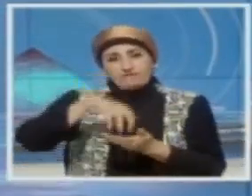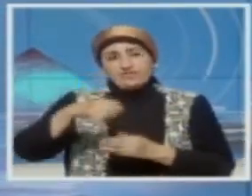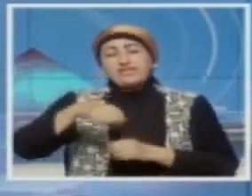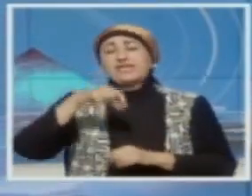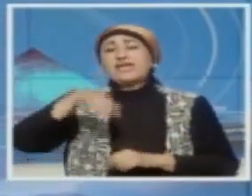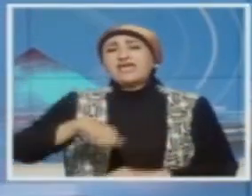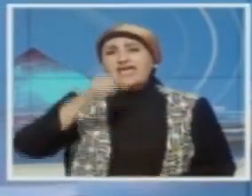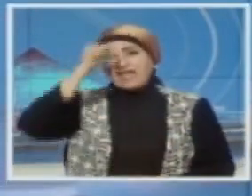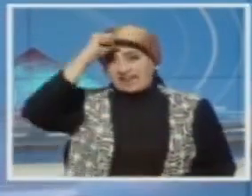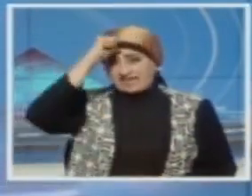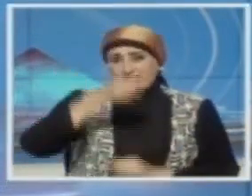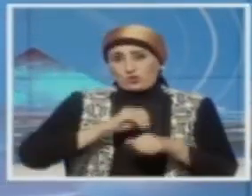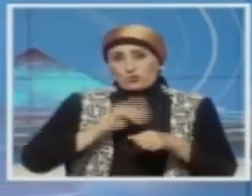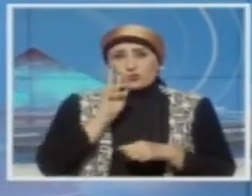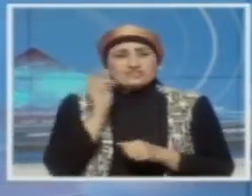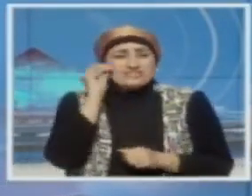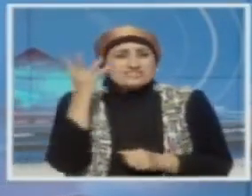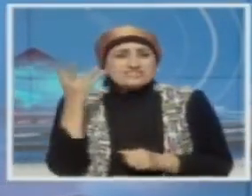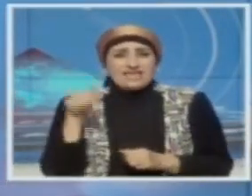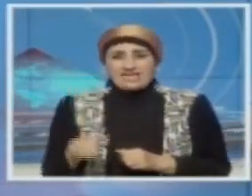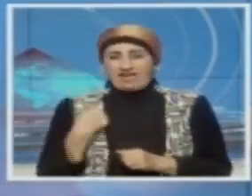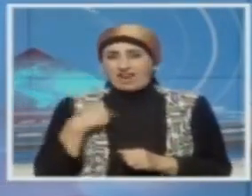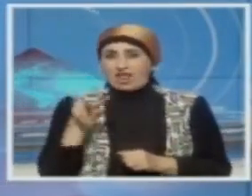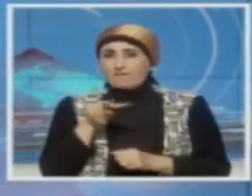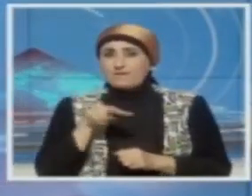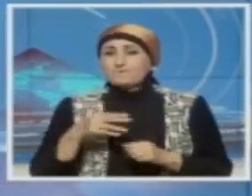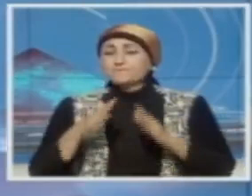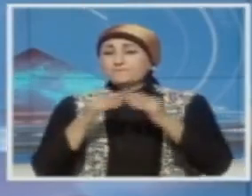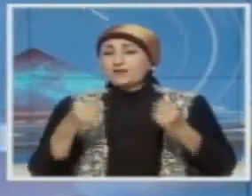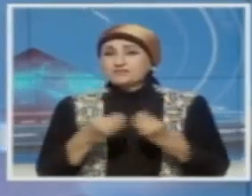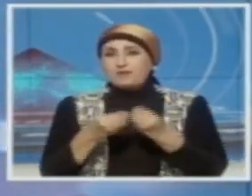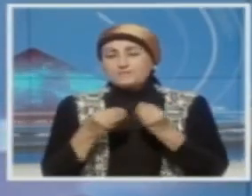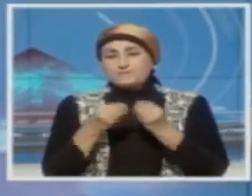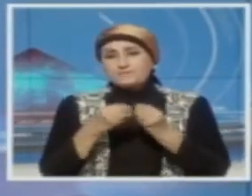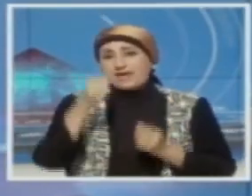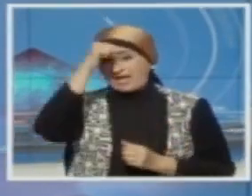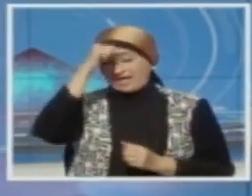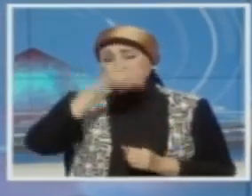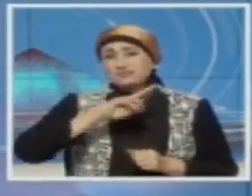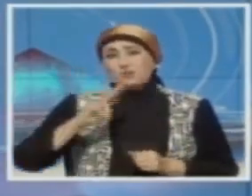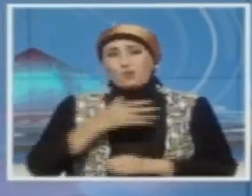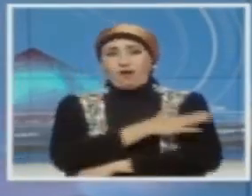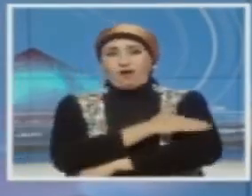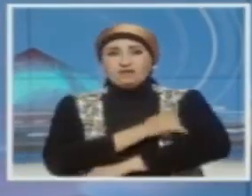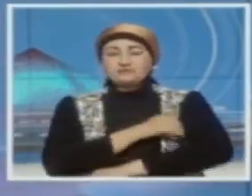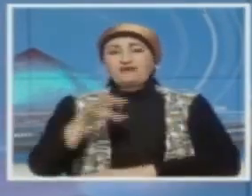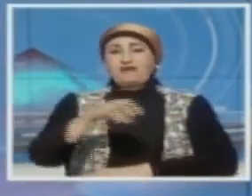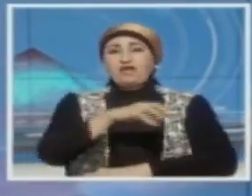الهند، وكيف أيضا سينعكس ذلك على علاقات مصر والهند والدول الأعضاء في مجموعة العشرين